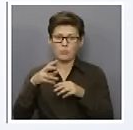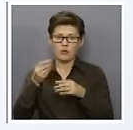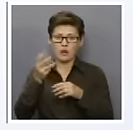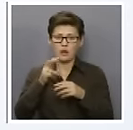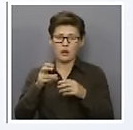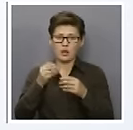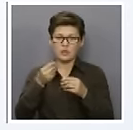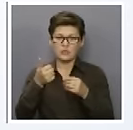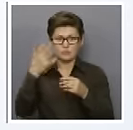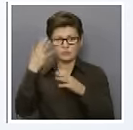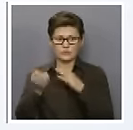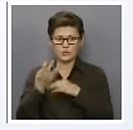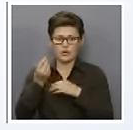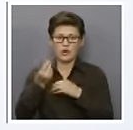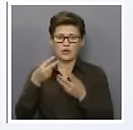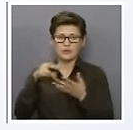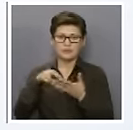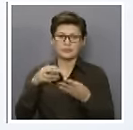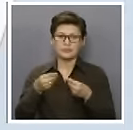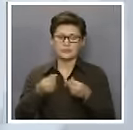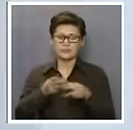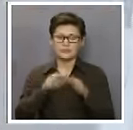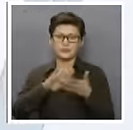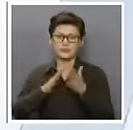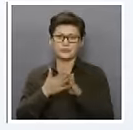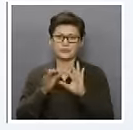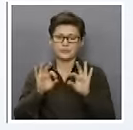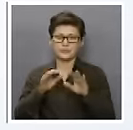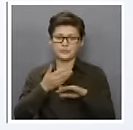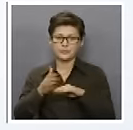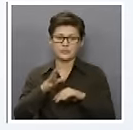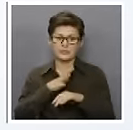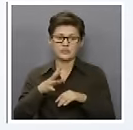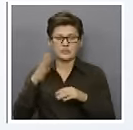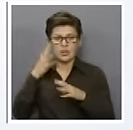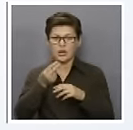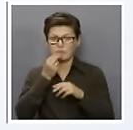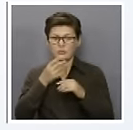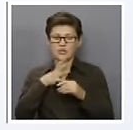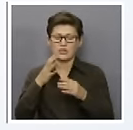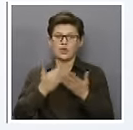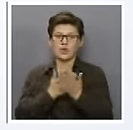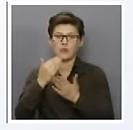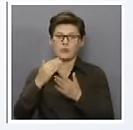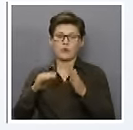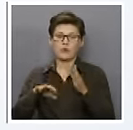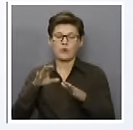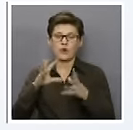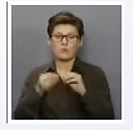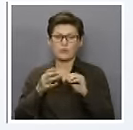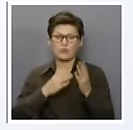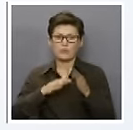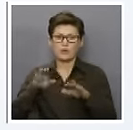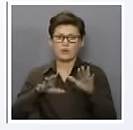мұнай бағамына әсер етті. Жаһан нарығындағы хуал сәлден соң. Азық-түлік өндірісі жаңа деңгейге көтеріледі. Алматы қаласының әкімдігі,